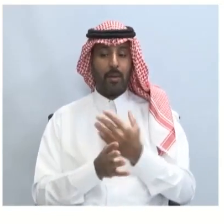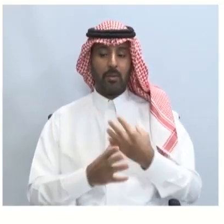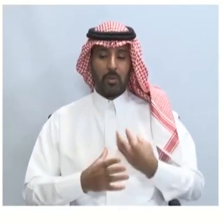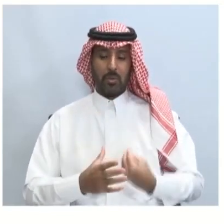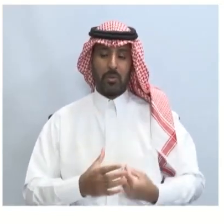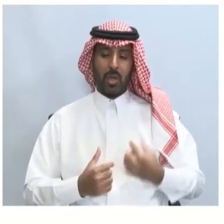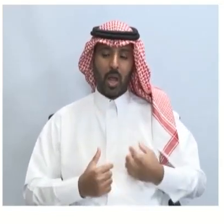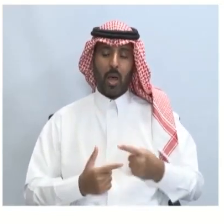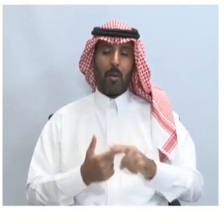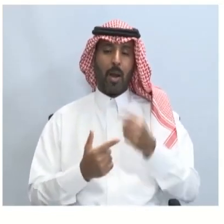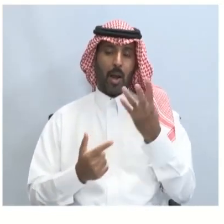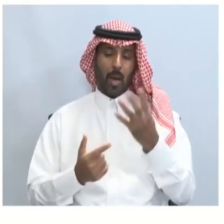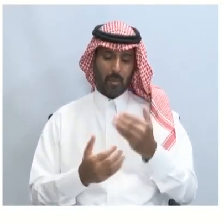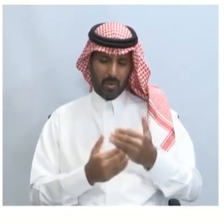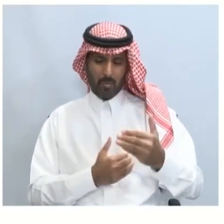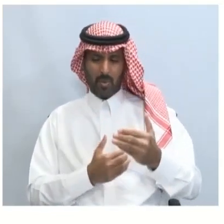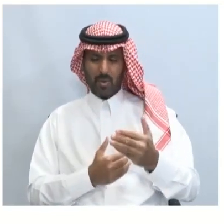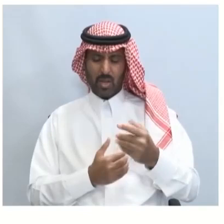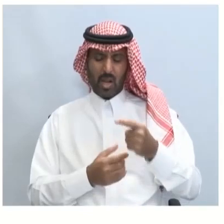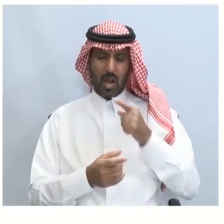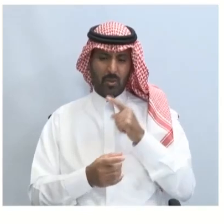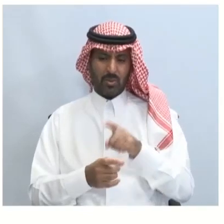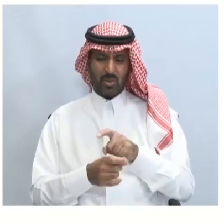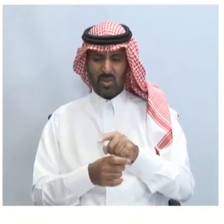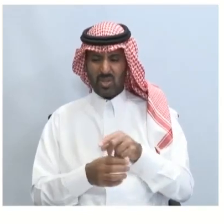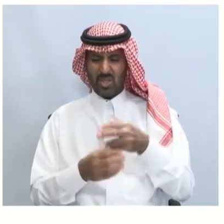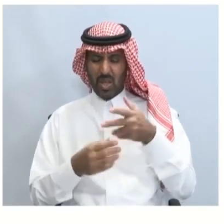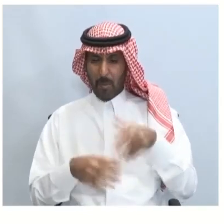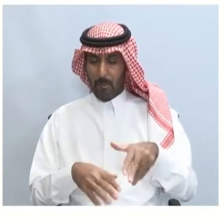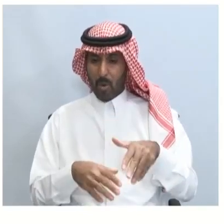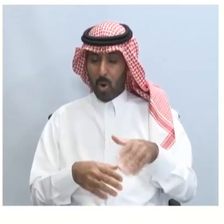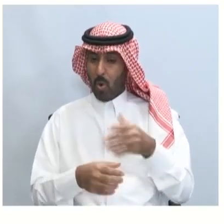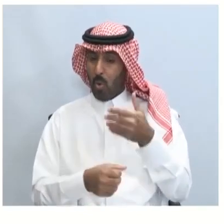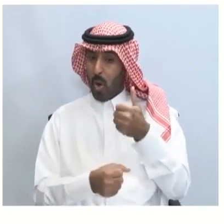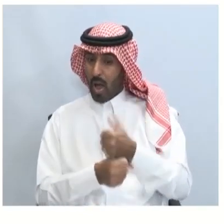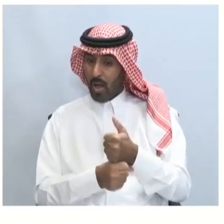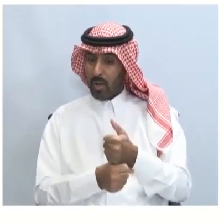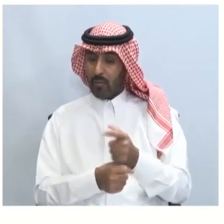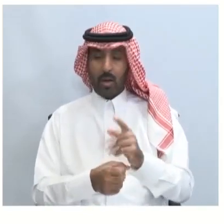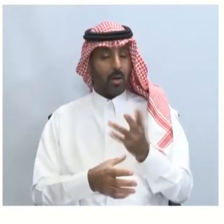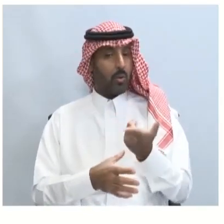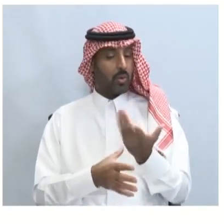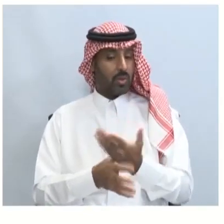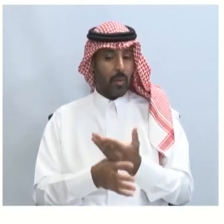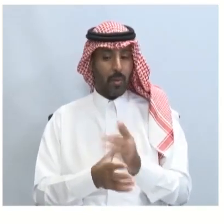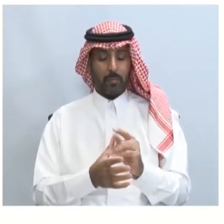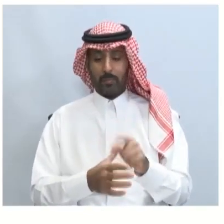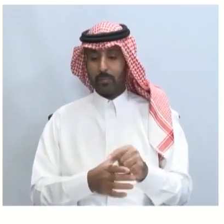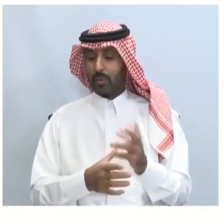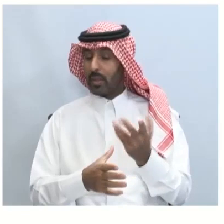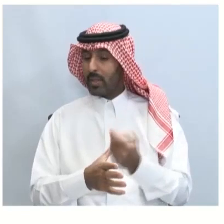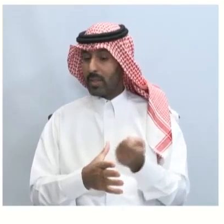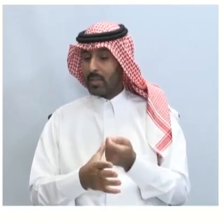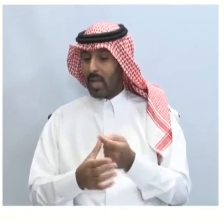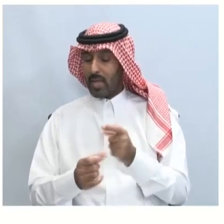اربعه تجنب البول قائما والحكمه من ذلك خمسه لماذا اكتب في اماكن